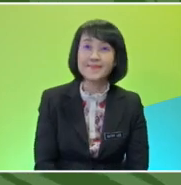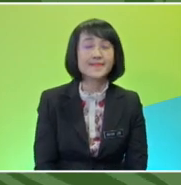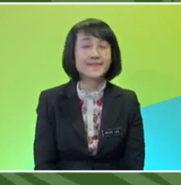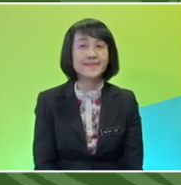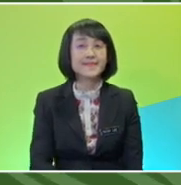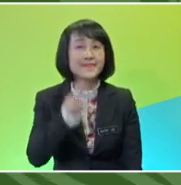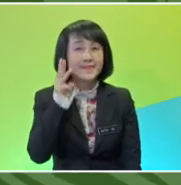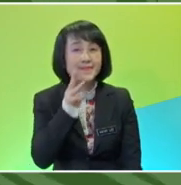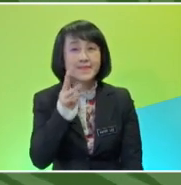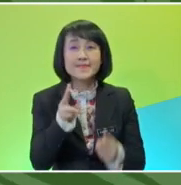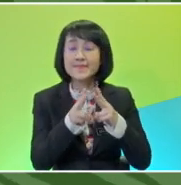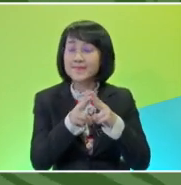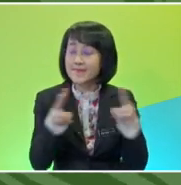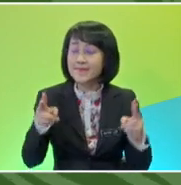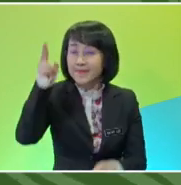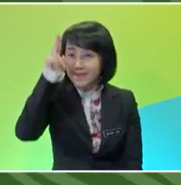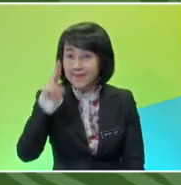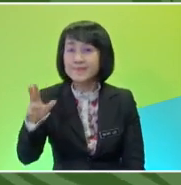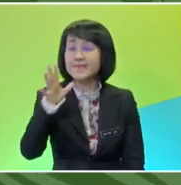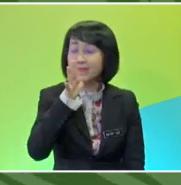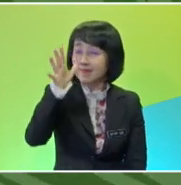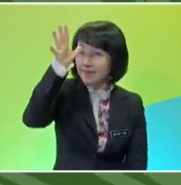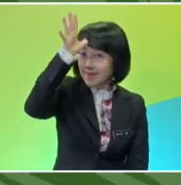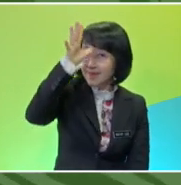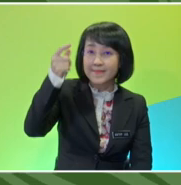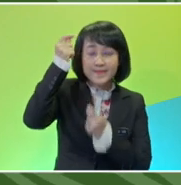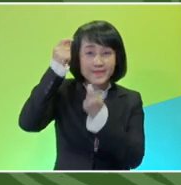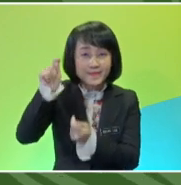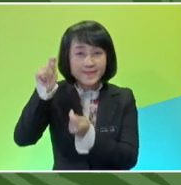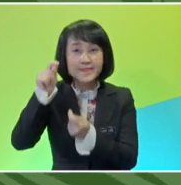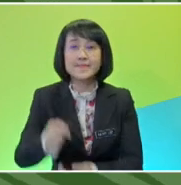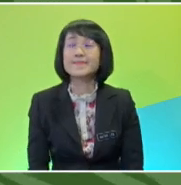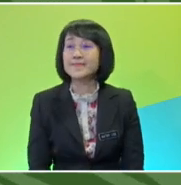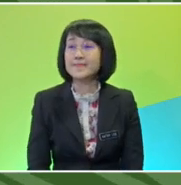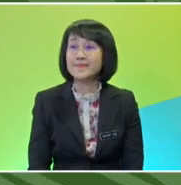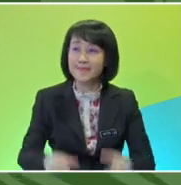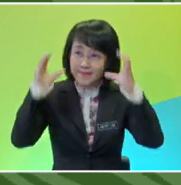sangat menghormati ibu bapak ini dan taat kepada